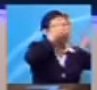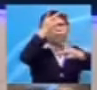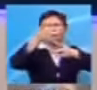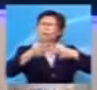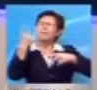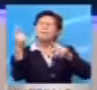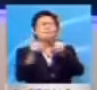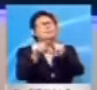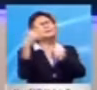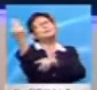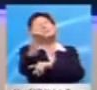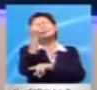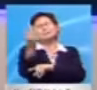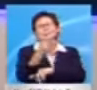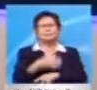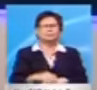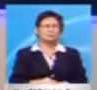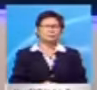berjalan seperti